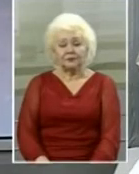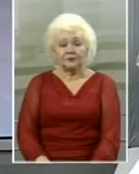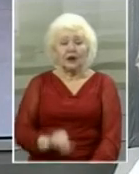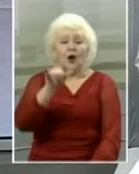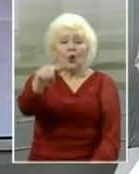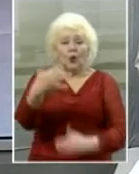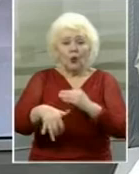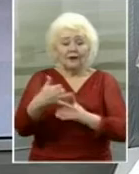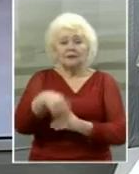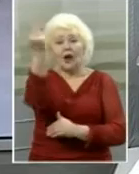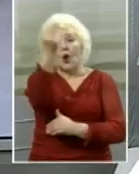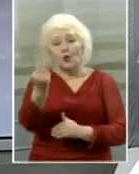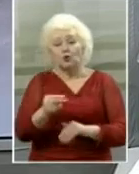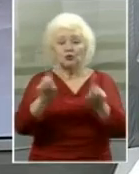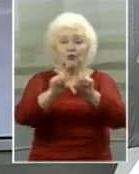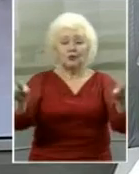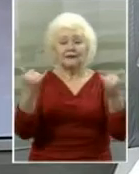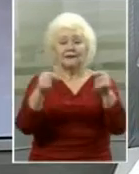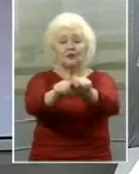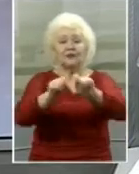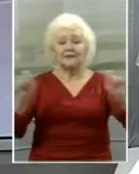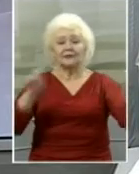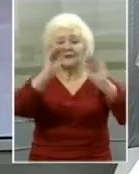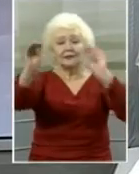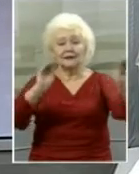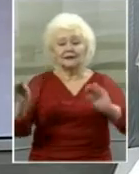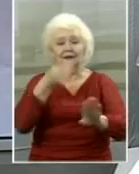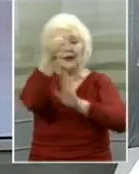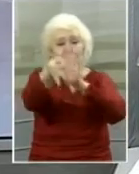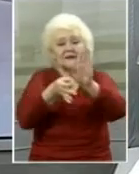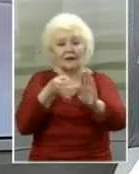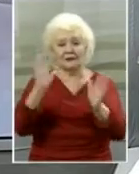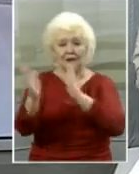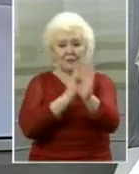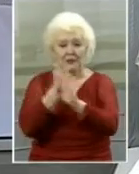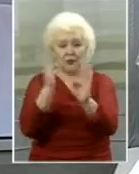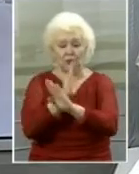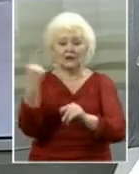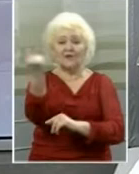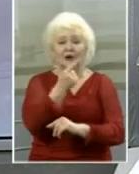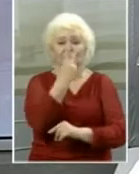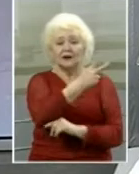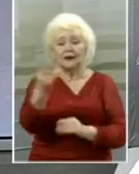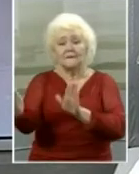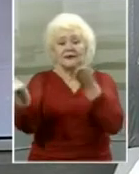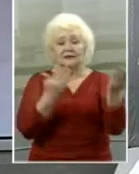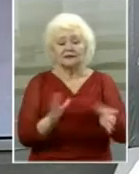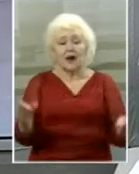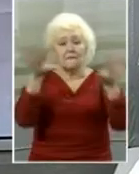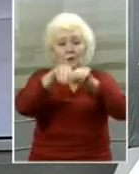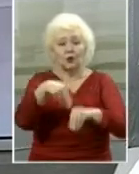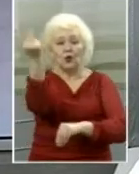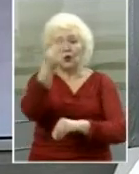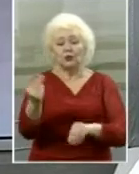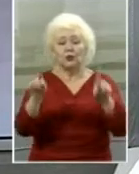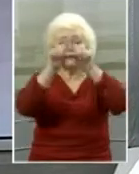А у Херсонському художньому музеї сьогодні відкрилась виставка «Підказки природи». Уперше глядачам представлено поєднання художніх